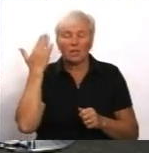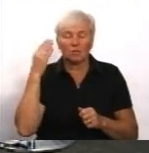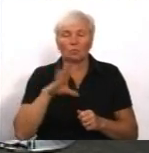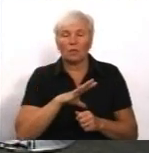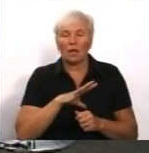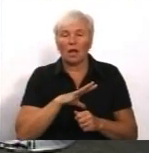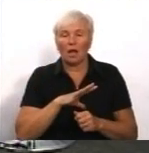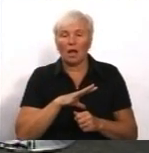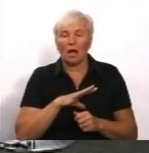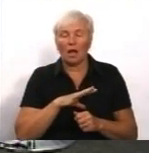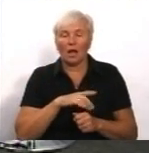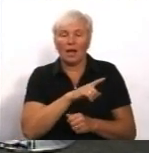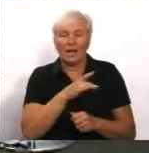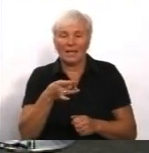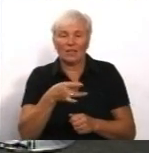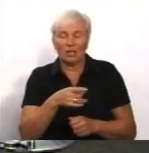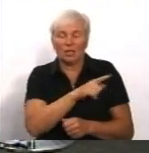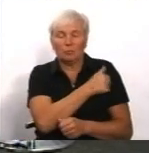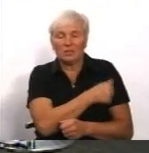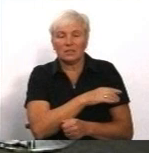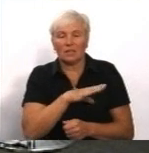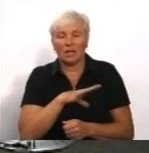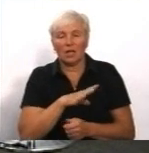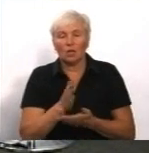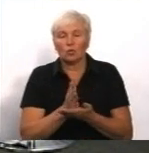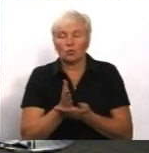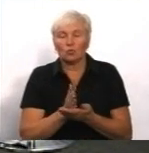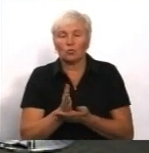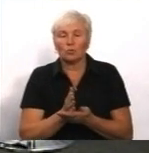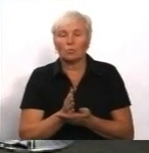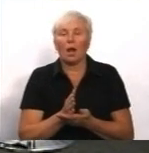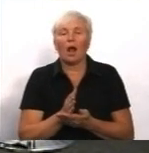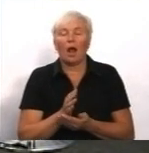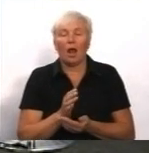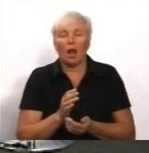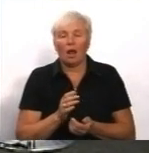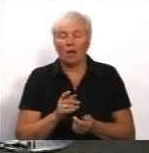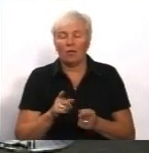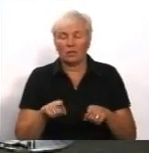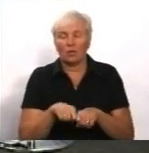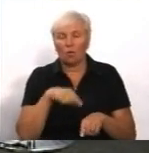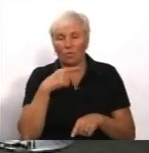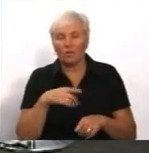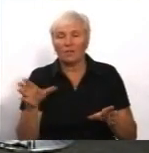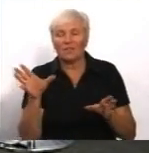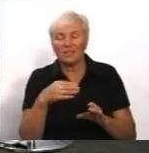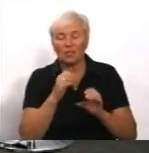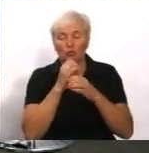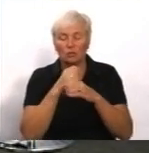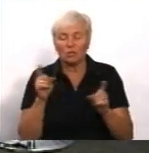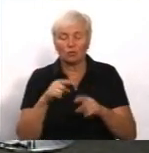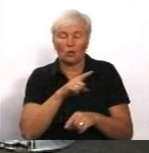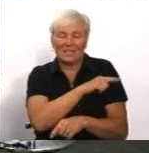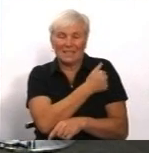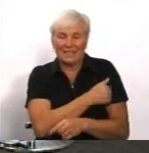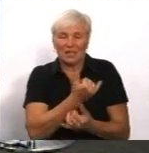ветеринарної медицини, це, а тепер регіональна лабораторія служби єдиного компетентного органу, ми вже там проводимо всі дослідження, що стосується санітарного